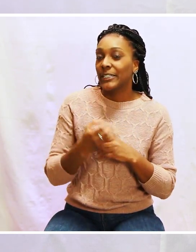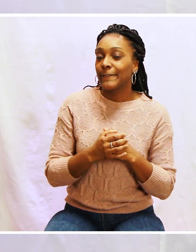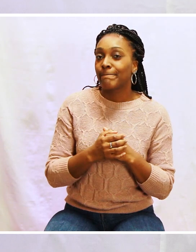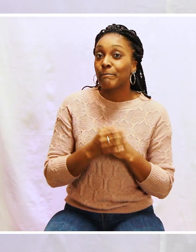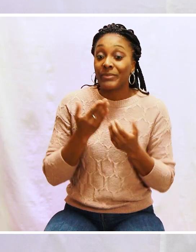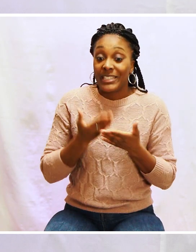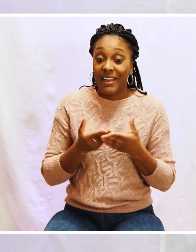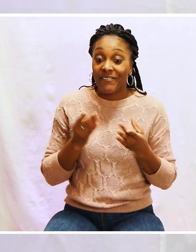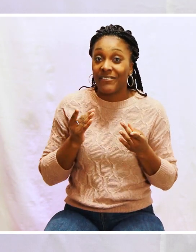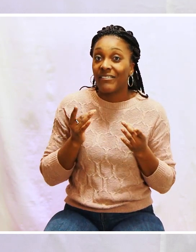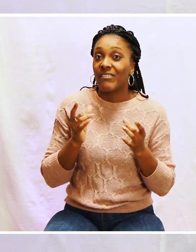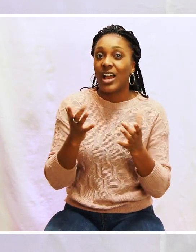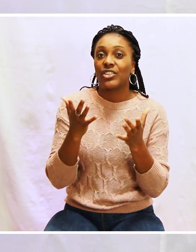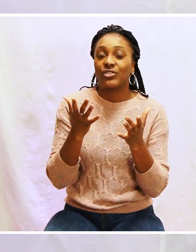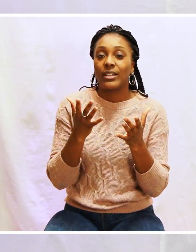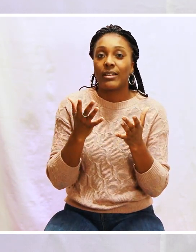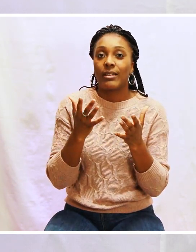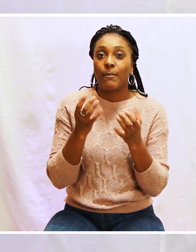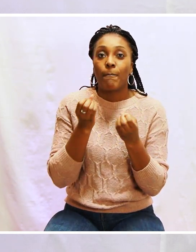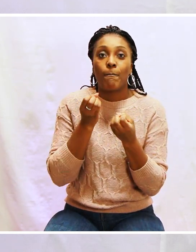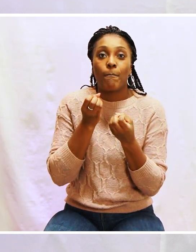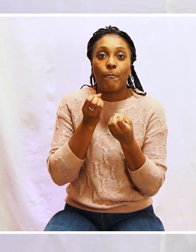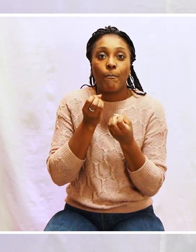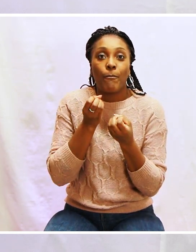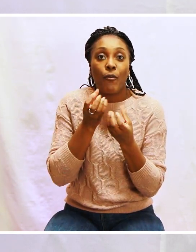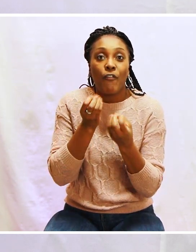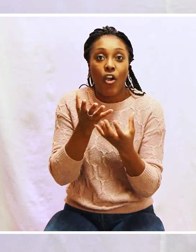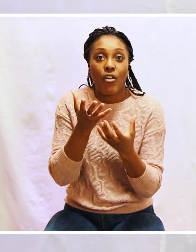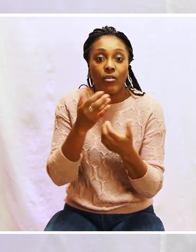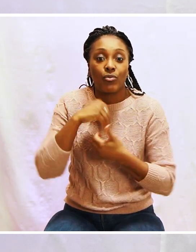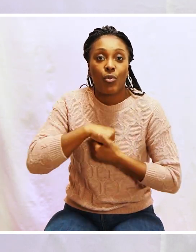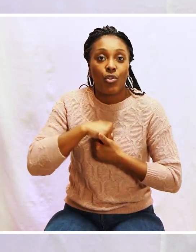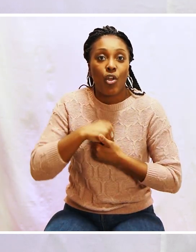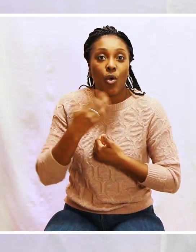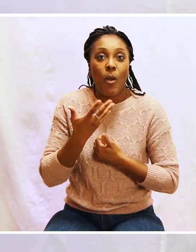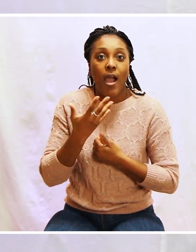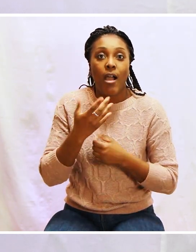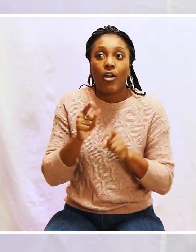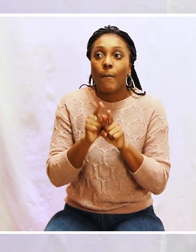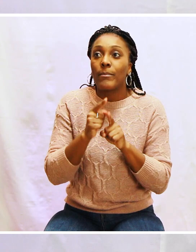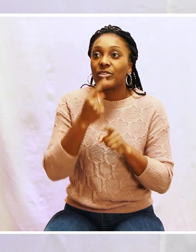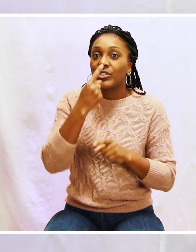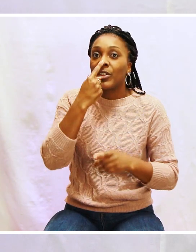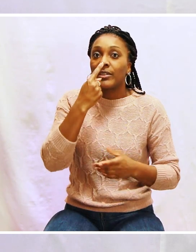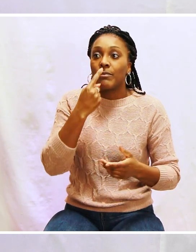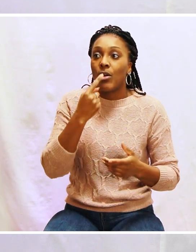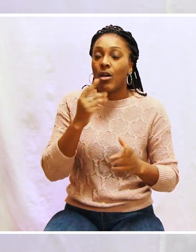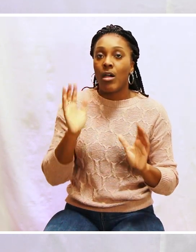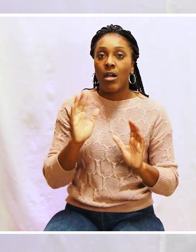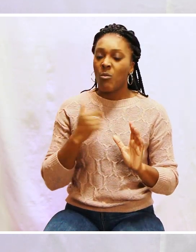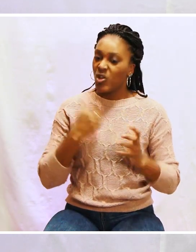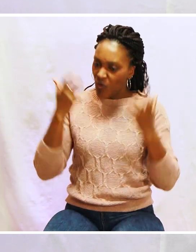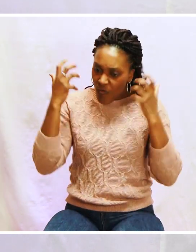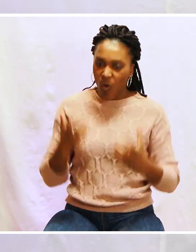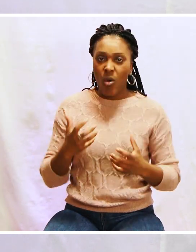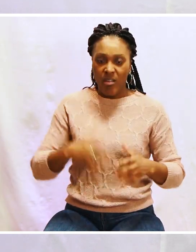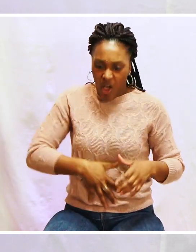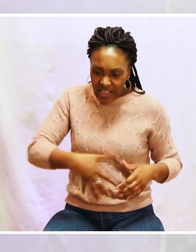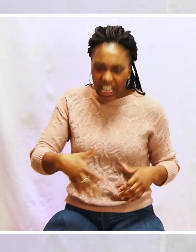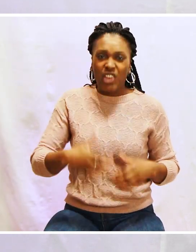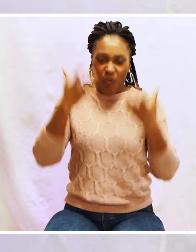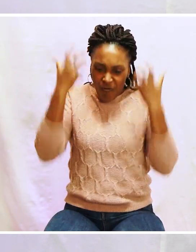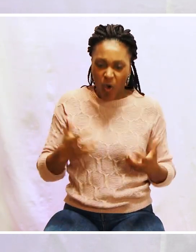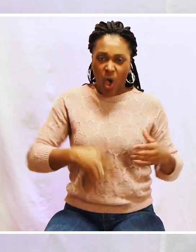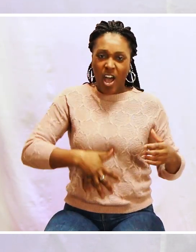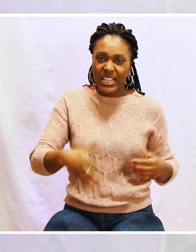cette fragilité va créer en elle, en fait, eh bien, un sentiment de dire maintenant, je veux avoir un enfant